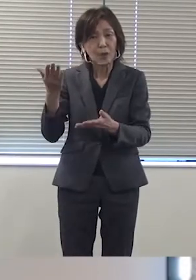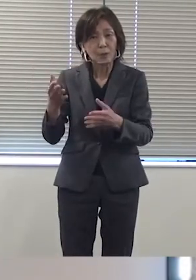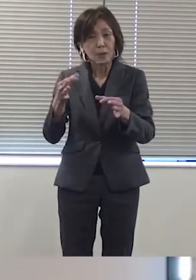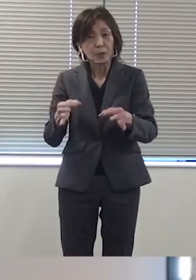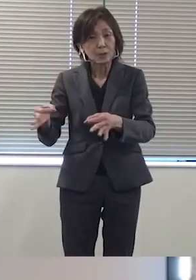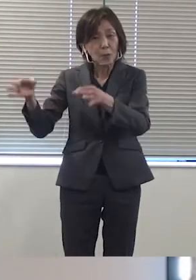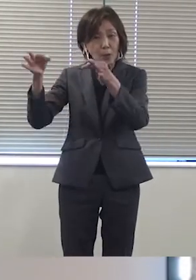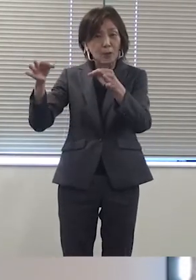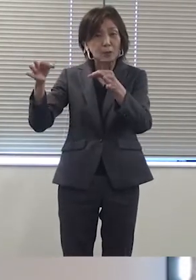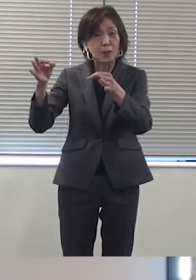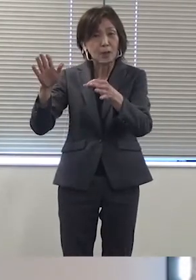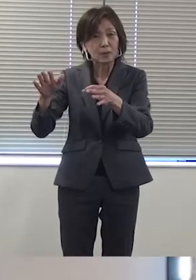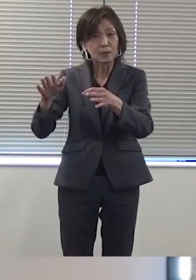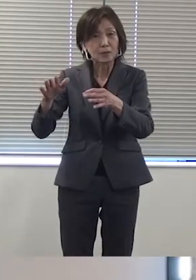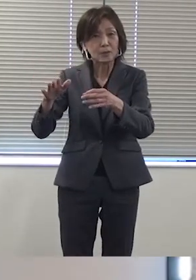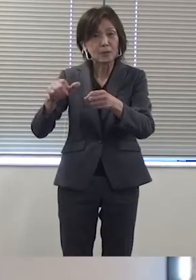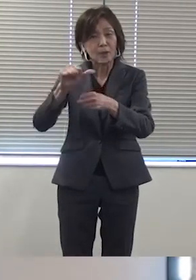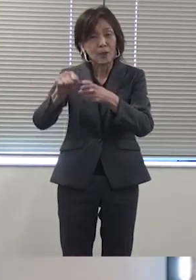けれども、